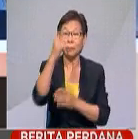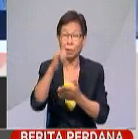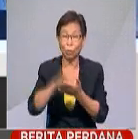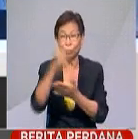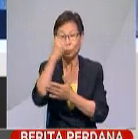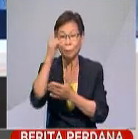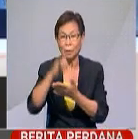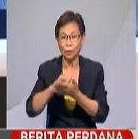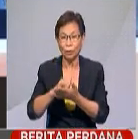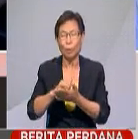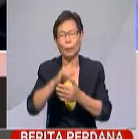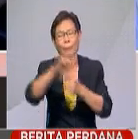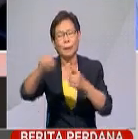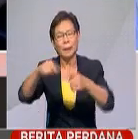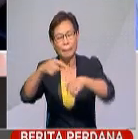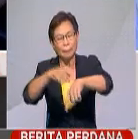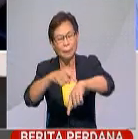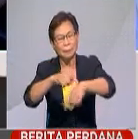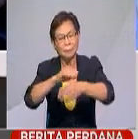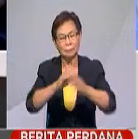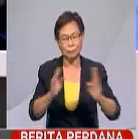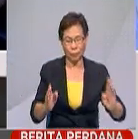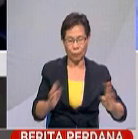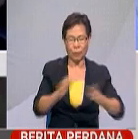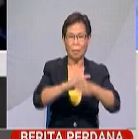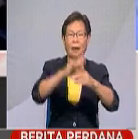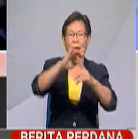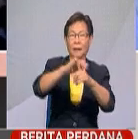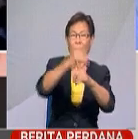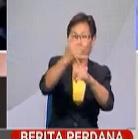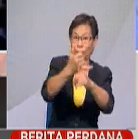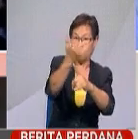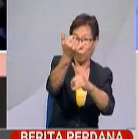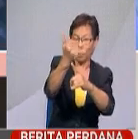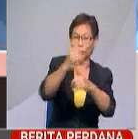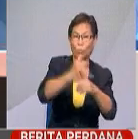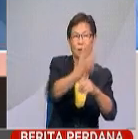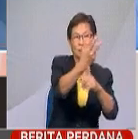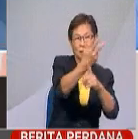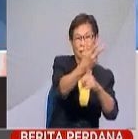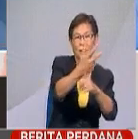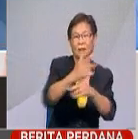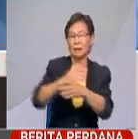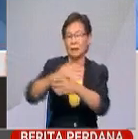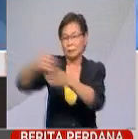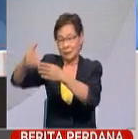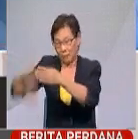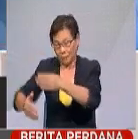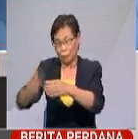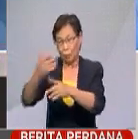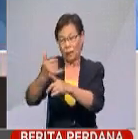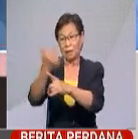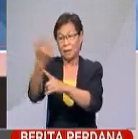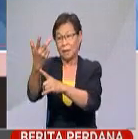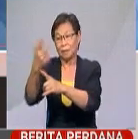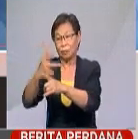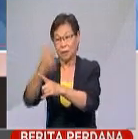itu bila tempohnya tamat pada 6 bulan yang pertama ini pada bulan Mac ini kita dapat lihat memang